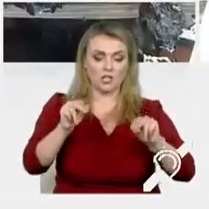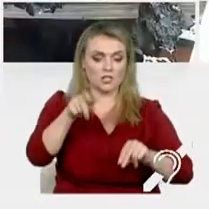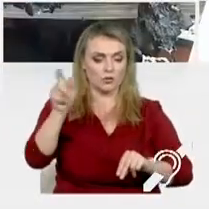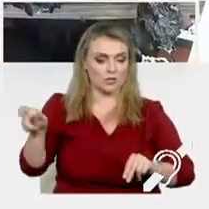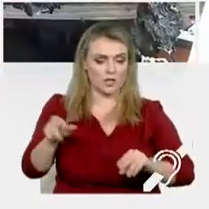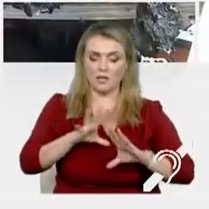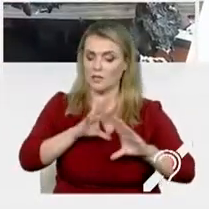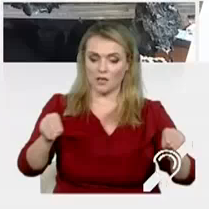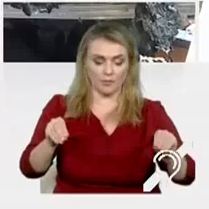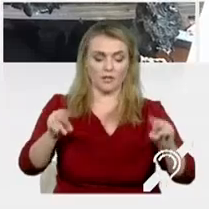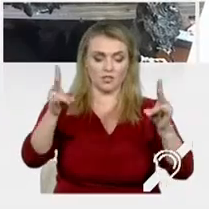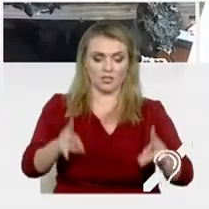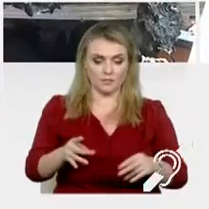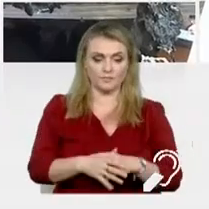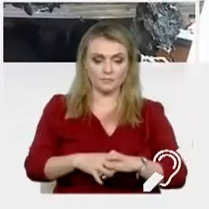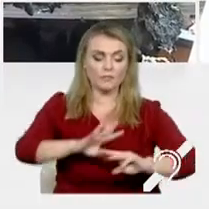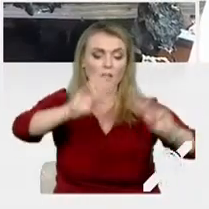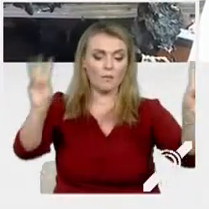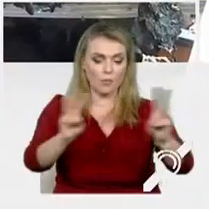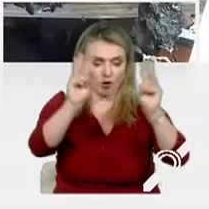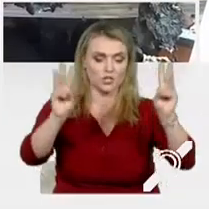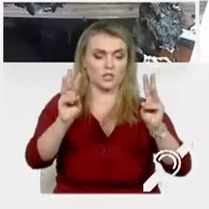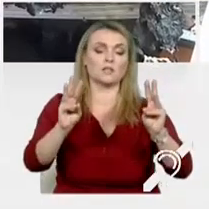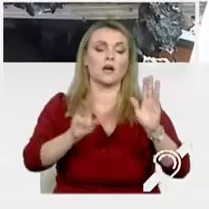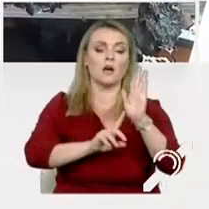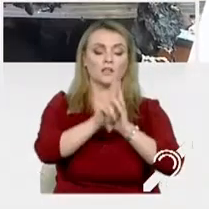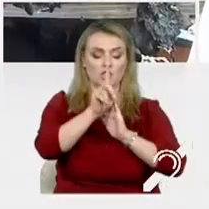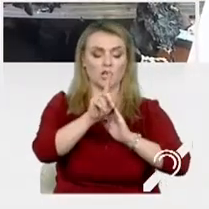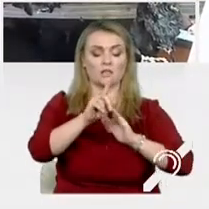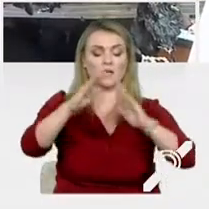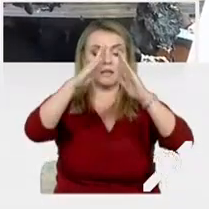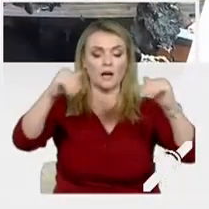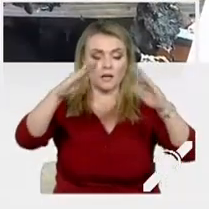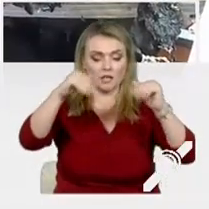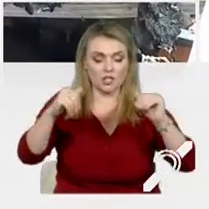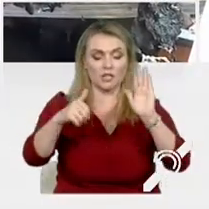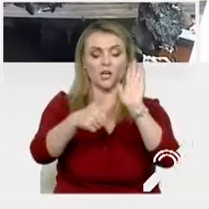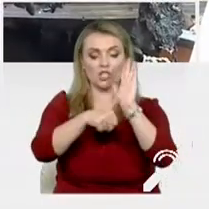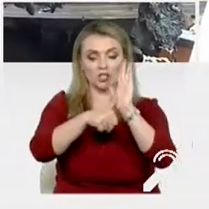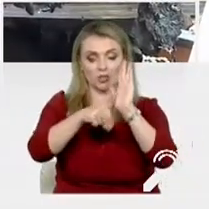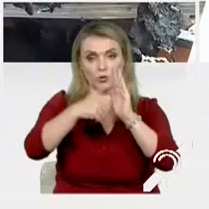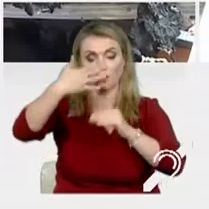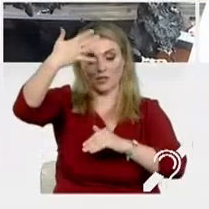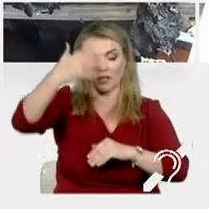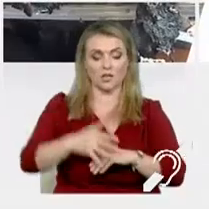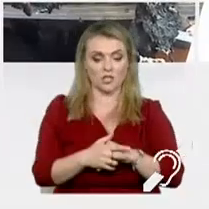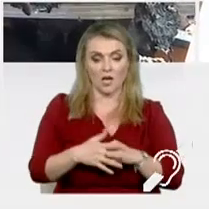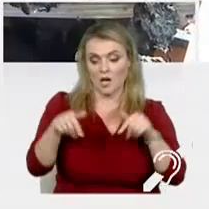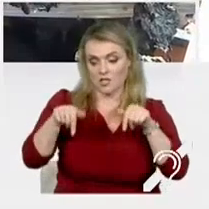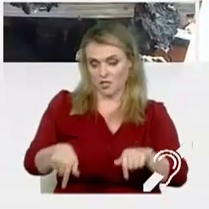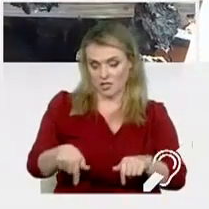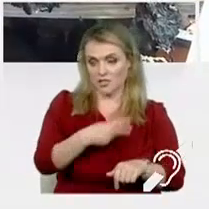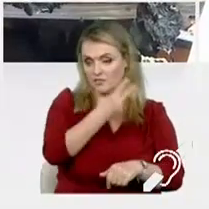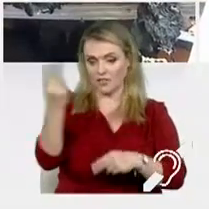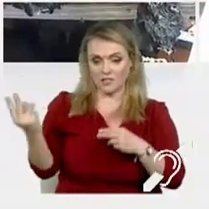victime. Focul a izbucnit la mansarda unui bloc de locuințe cu 6 nivele. Acum ne aflăm într-un apartament de la mansardă, iar după cum